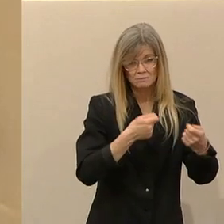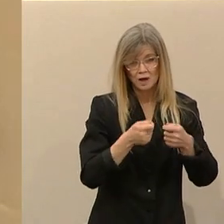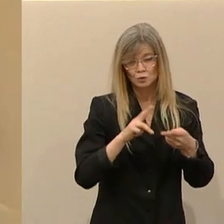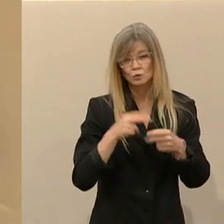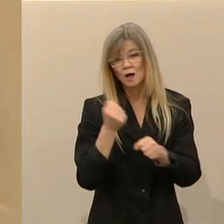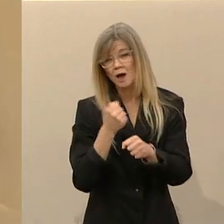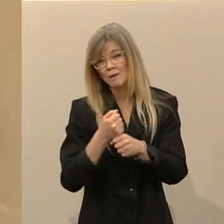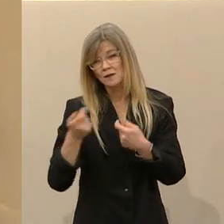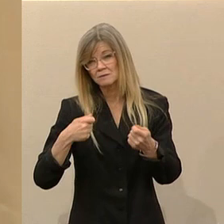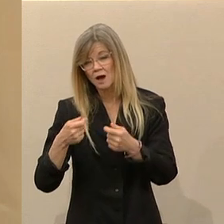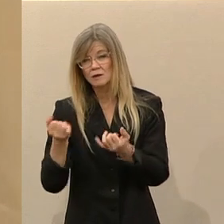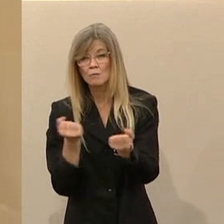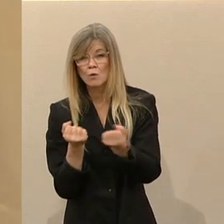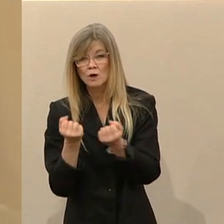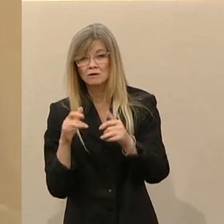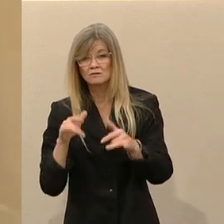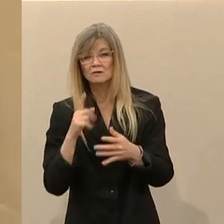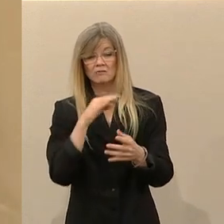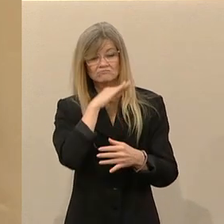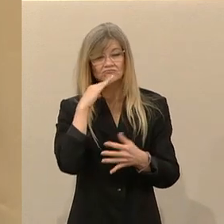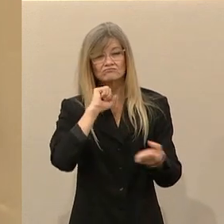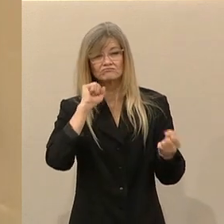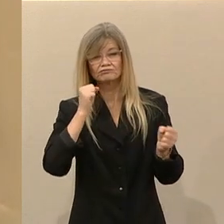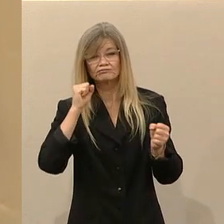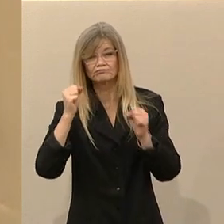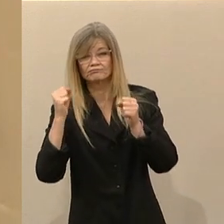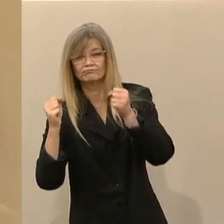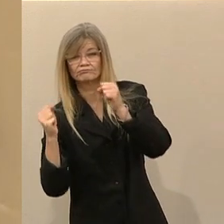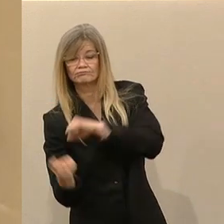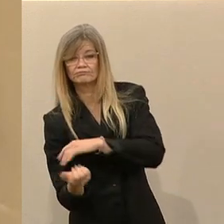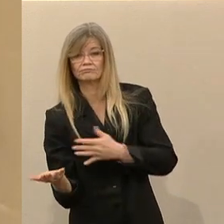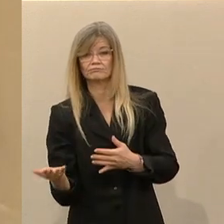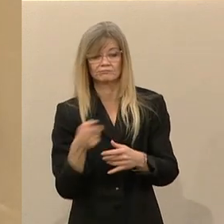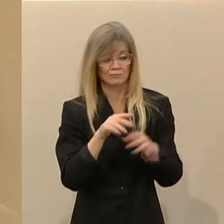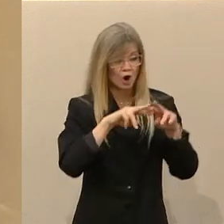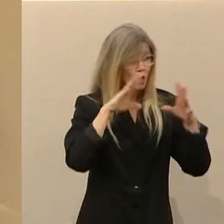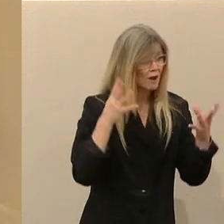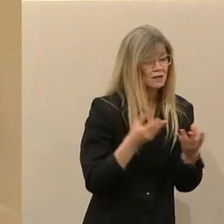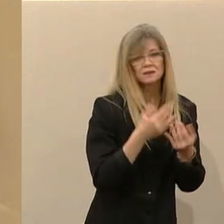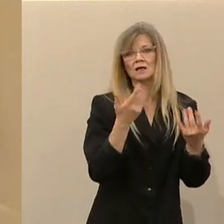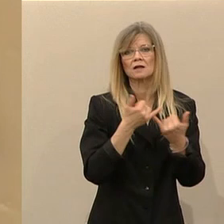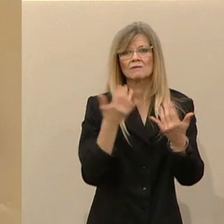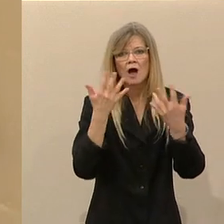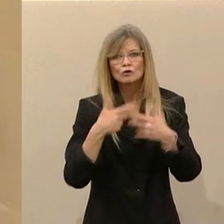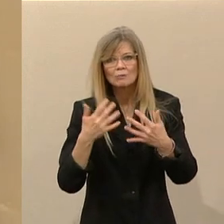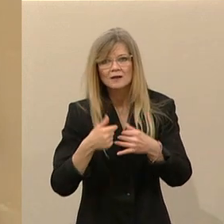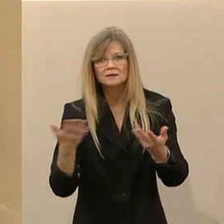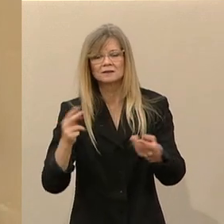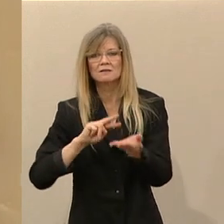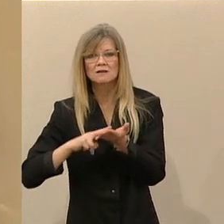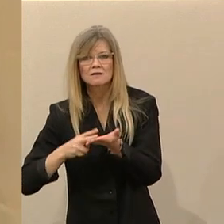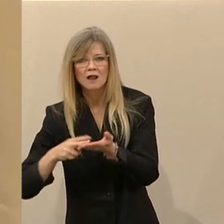Wandel. Alle Trends, Globalisierung, Automatisierung, Digitalisierung und verschiedenes